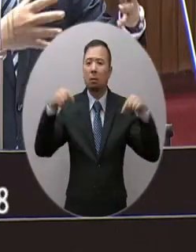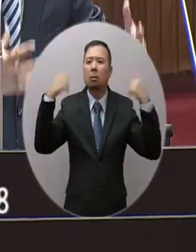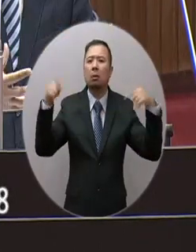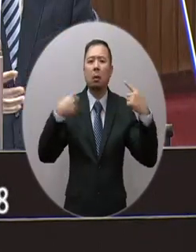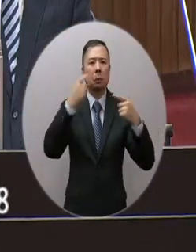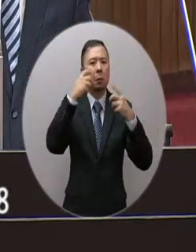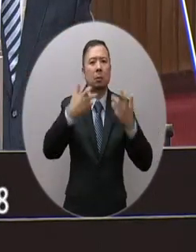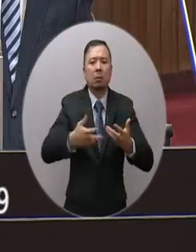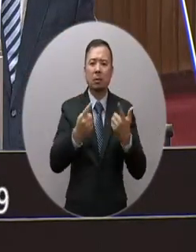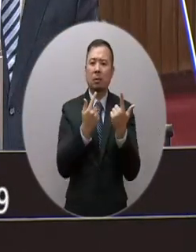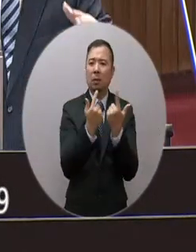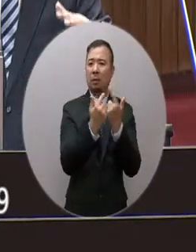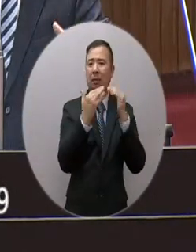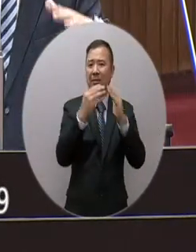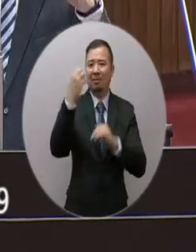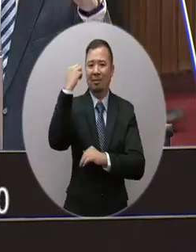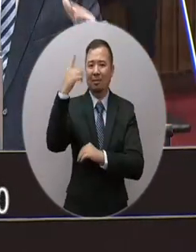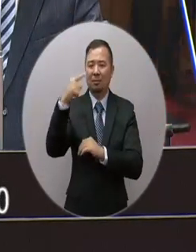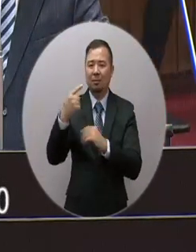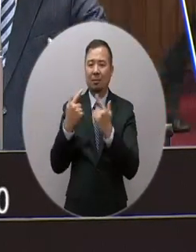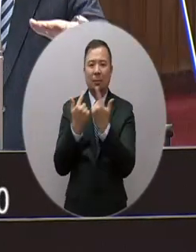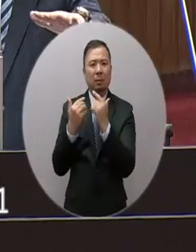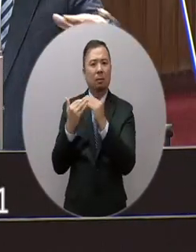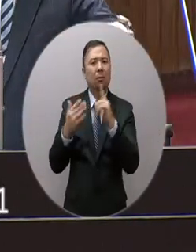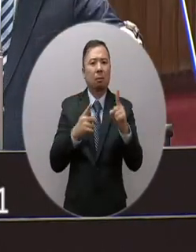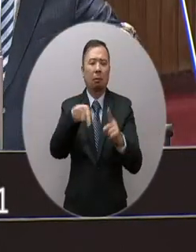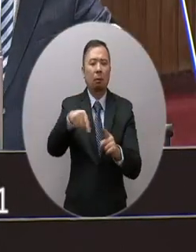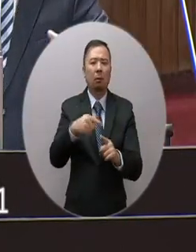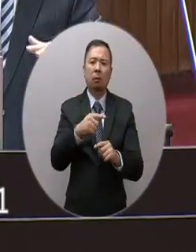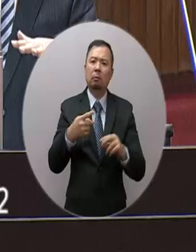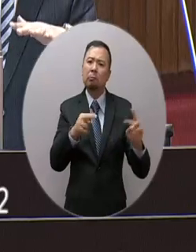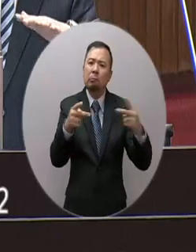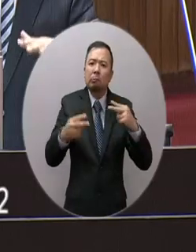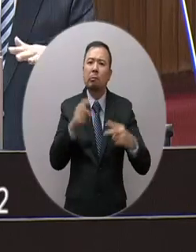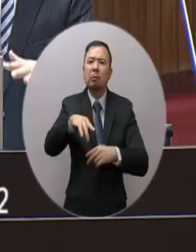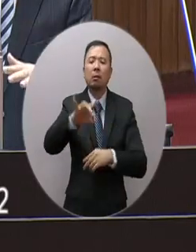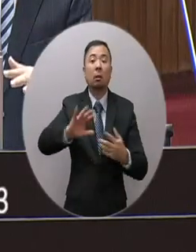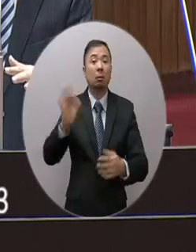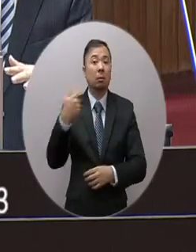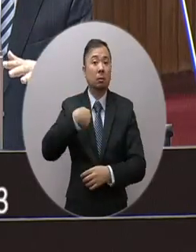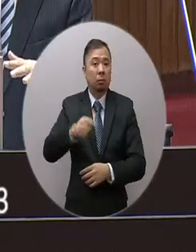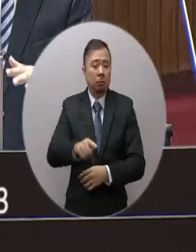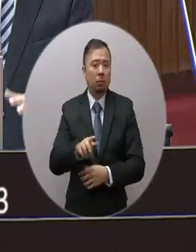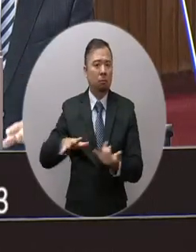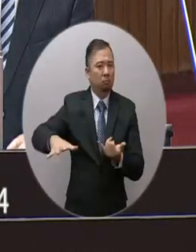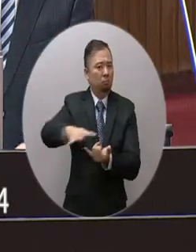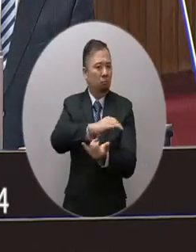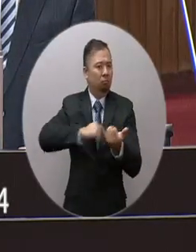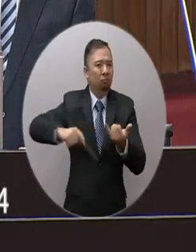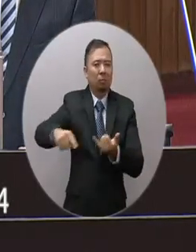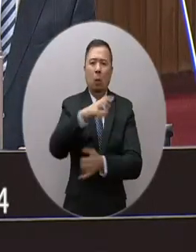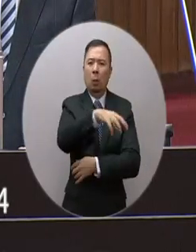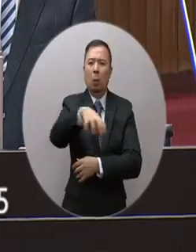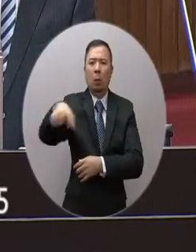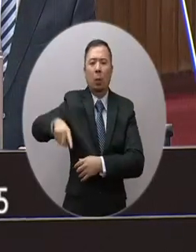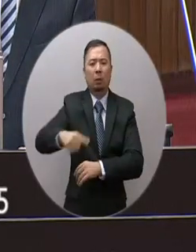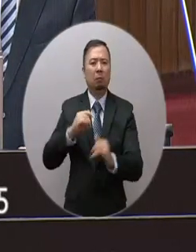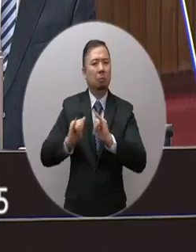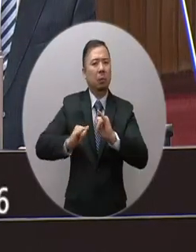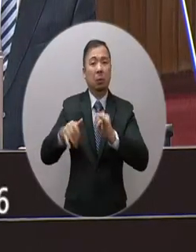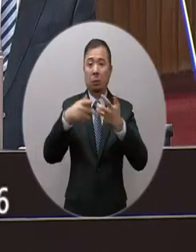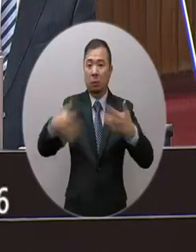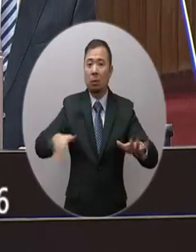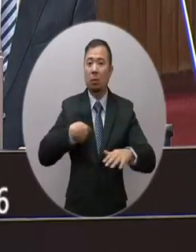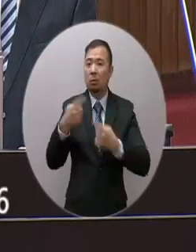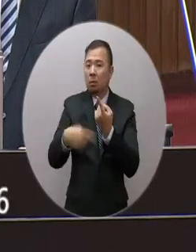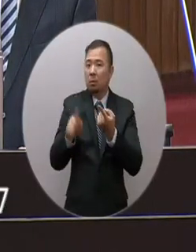北市，在这双北市，但是台湾事实上有不同的人散布在我们台湾这30,000多平方公里里面，那让我们区域均衡发